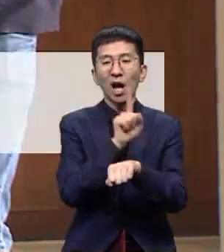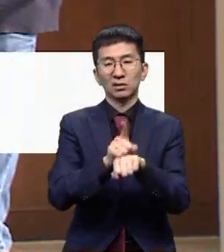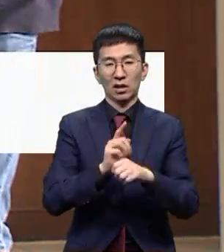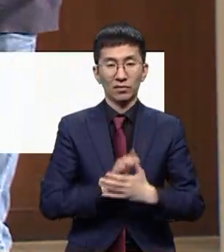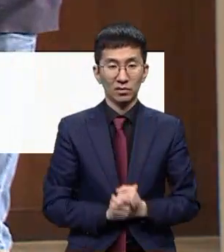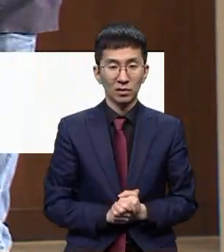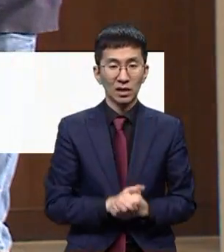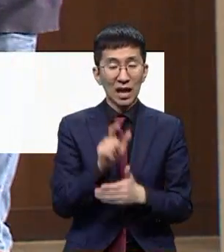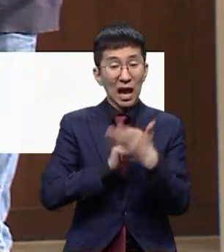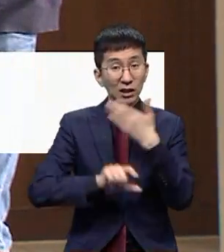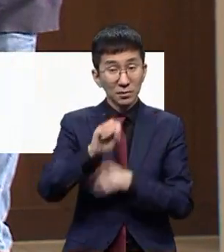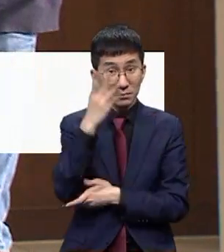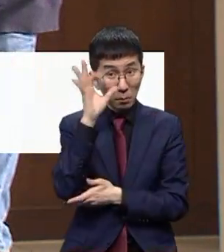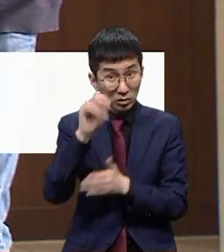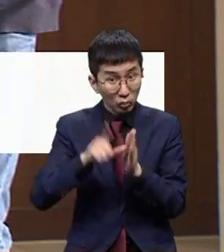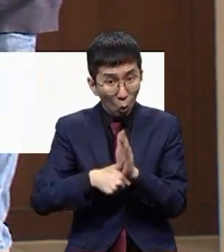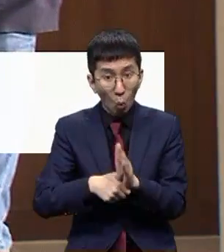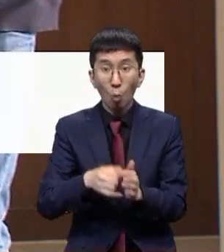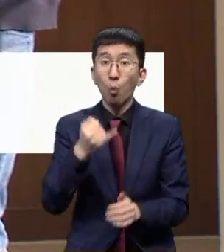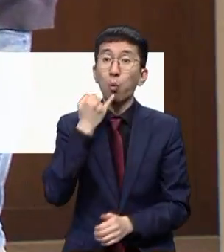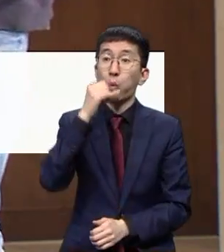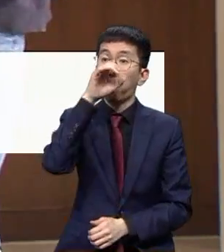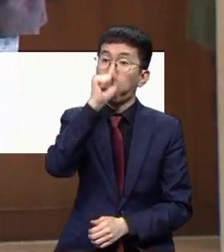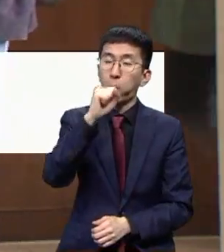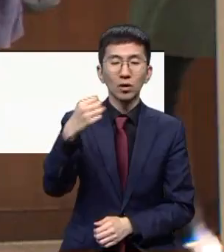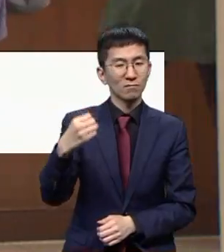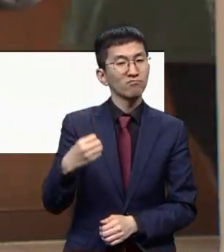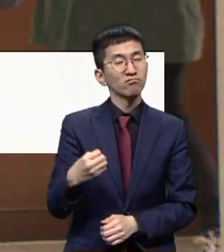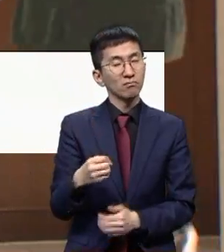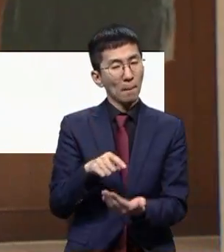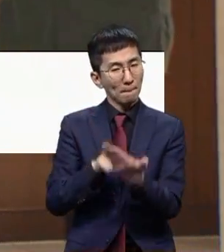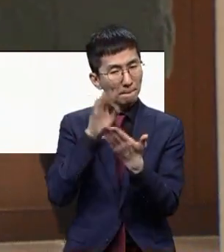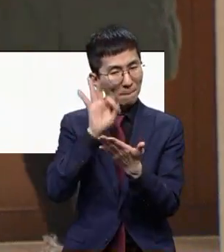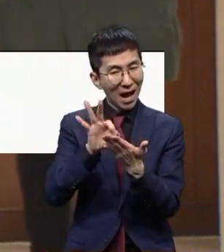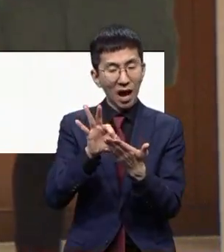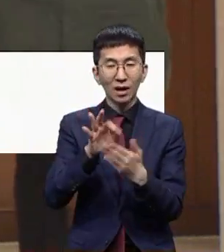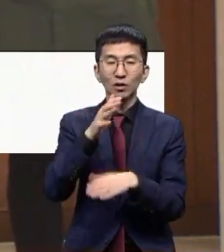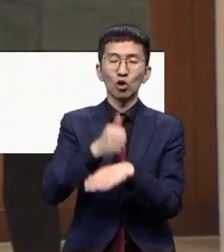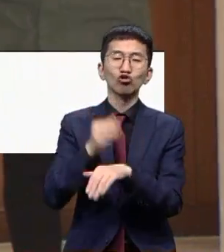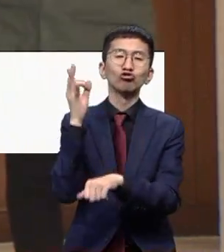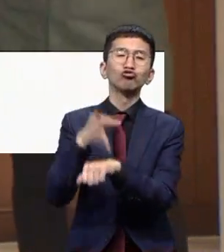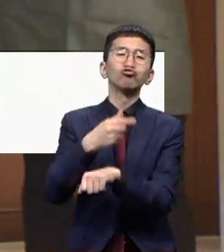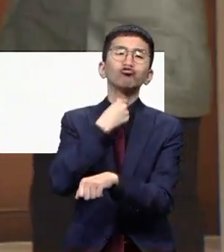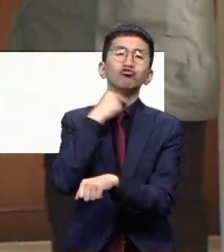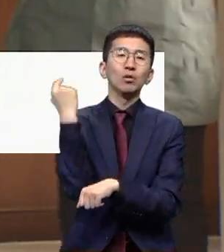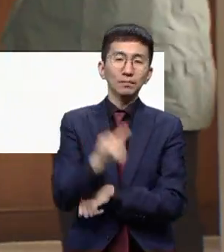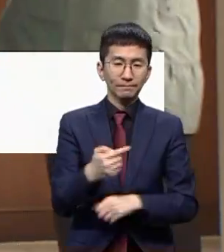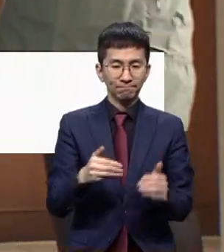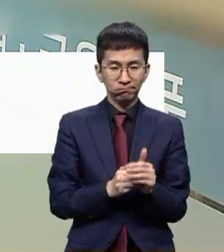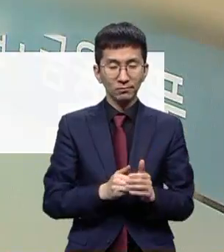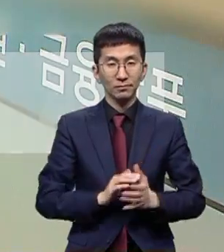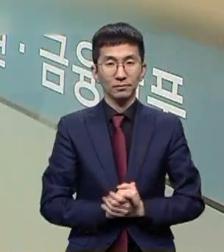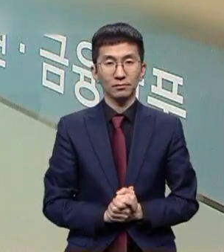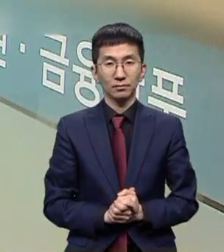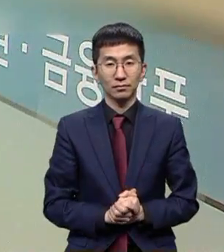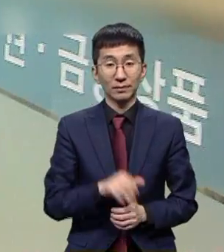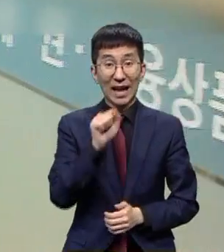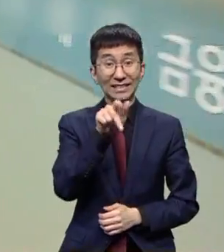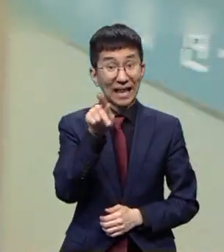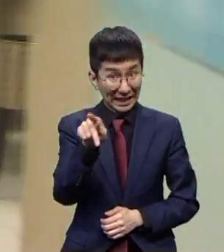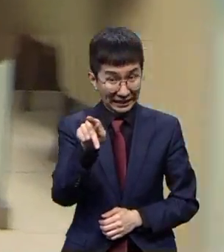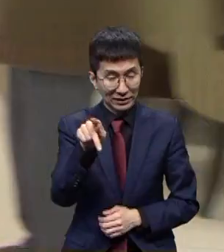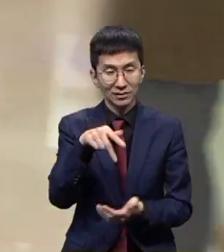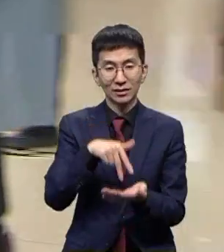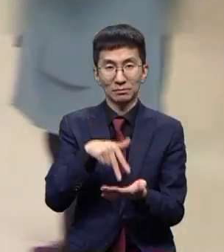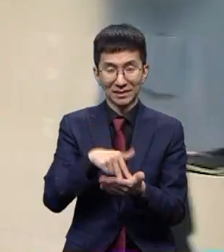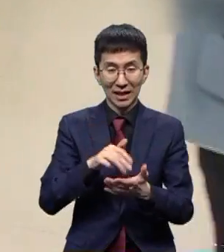아침 신문을 보니까 전유망주라고 그렇게 소개가 나왔더라고요. 그래서 해봤어요.